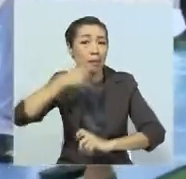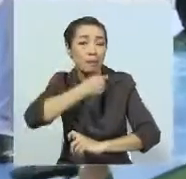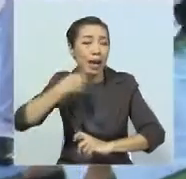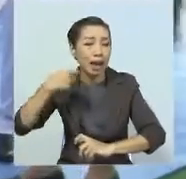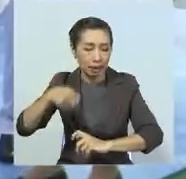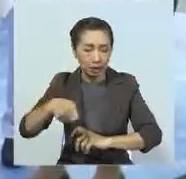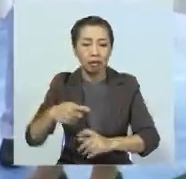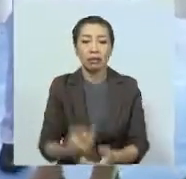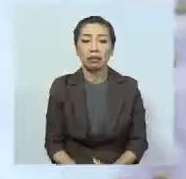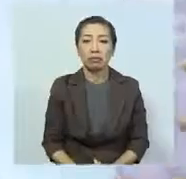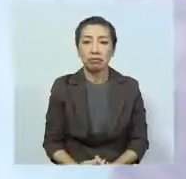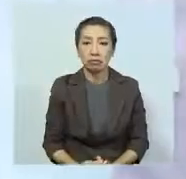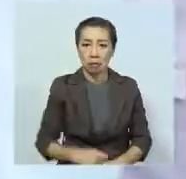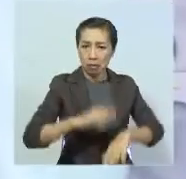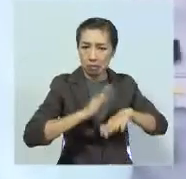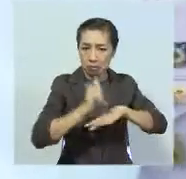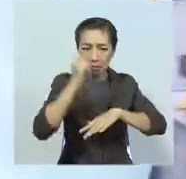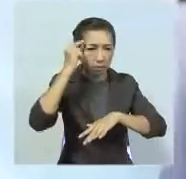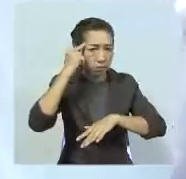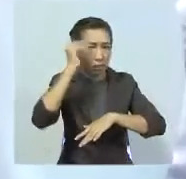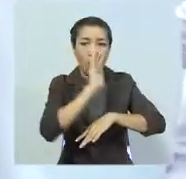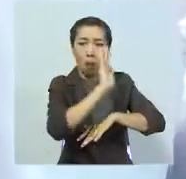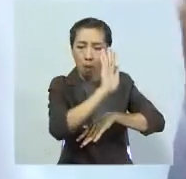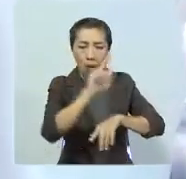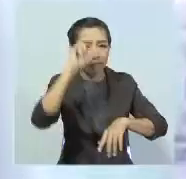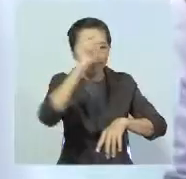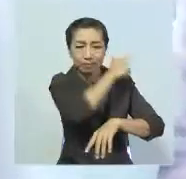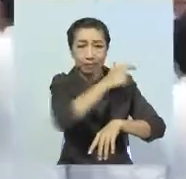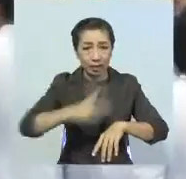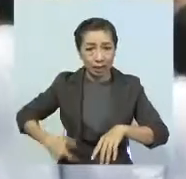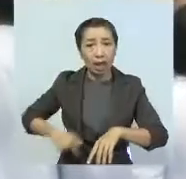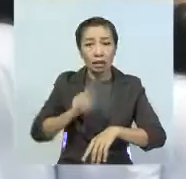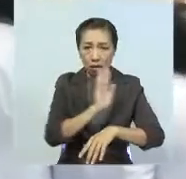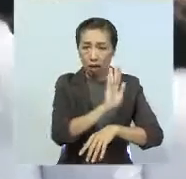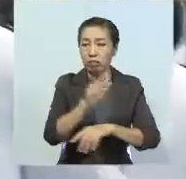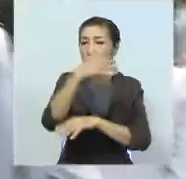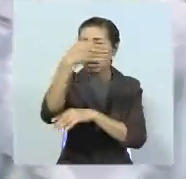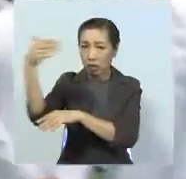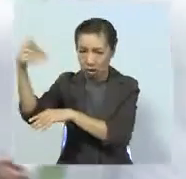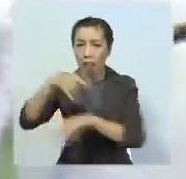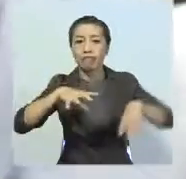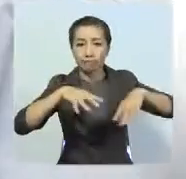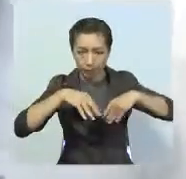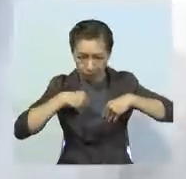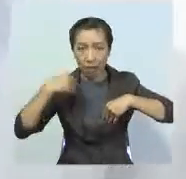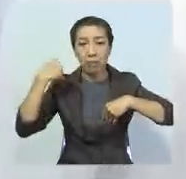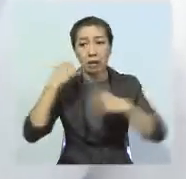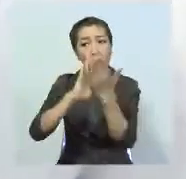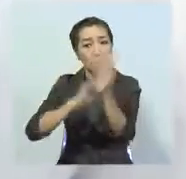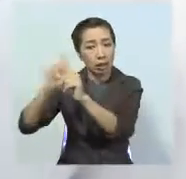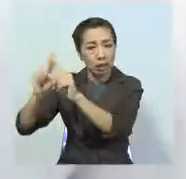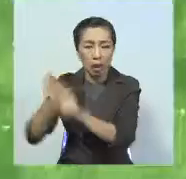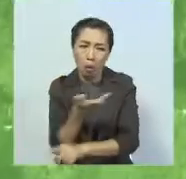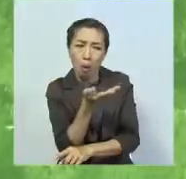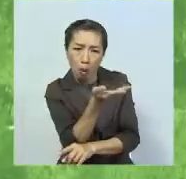าภัยแล้งและด้วยพระปรีชาสามารถของพระองค์ยังได้รับการยอมรับจากทั่วโลกขณะที่อีกหลายประเท